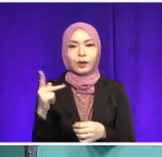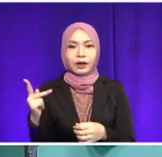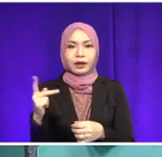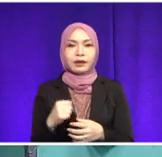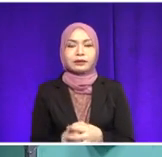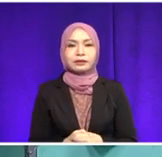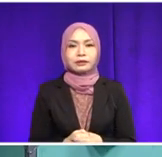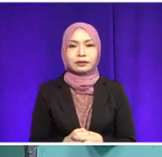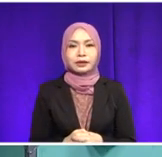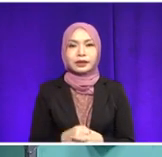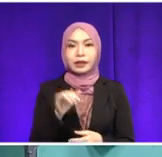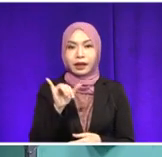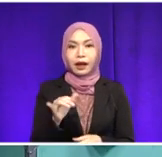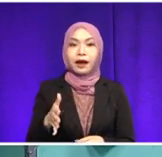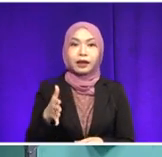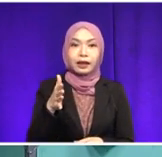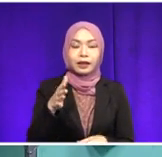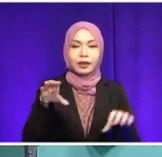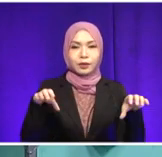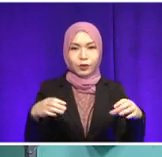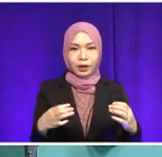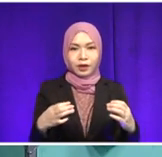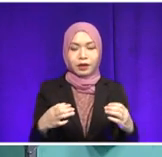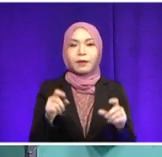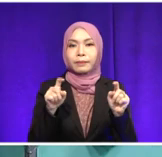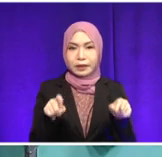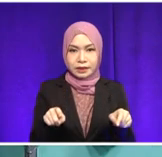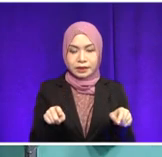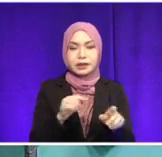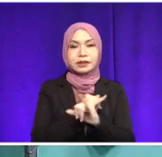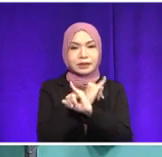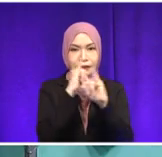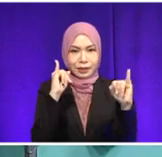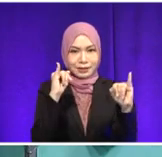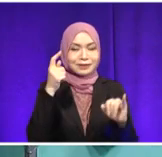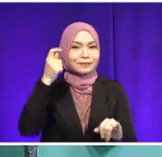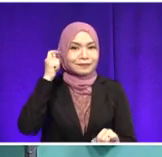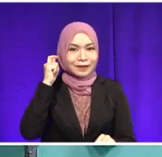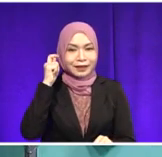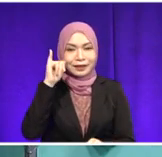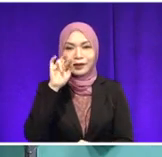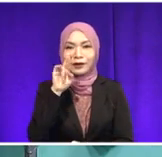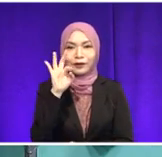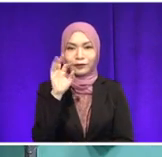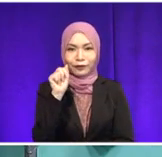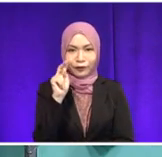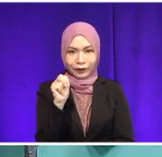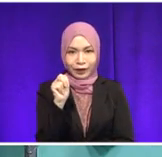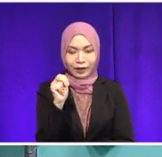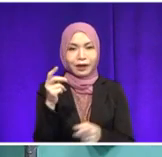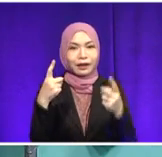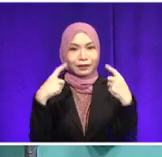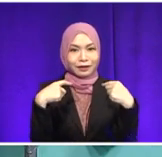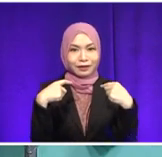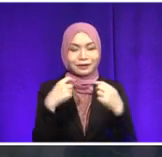itu bermaksud ini jelas kalau kita tadi Irfan datang untuk membuat sebuah botol lainnya jadi tajuk ini